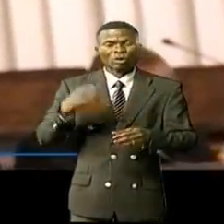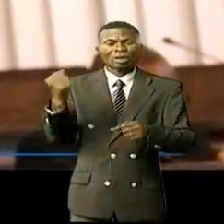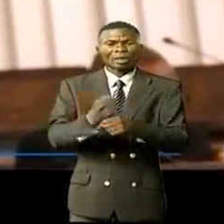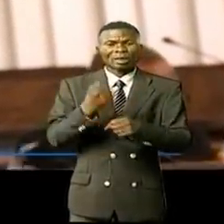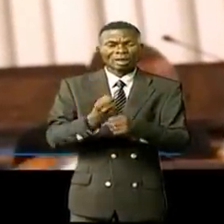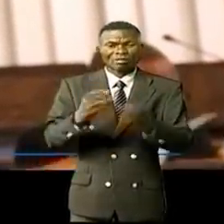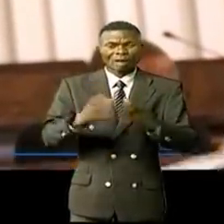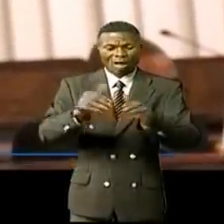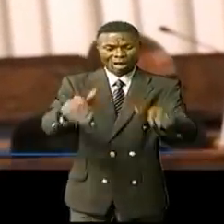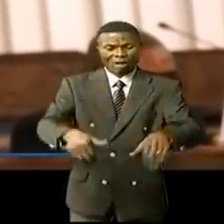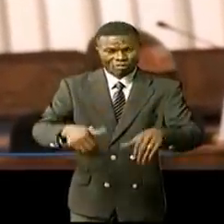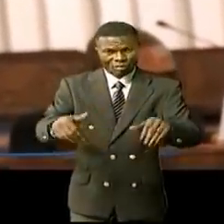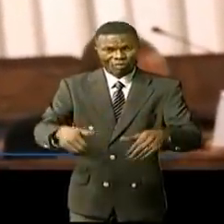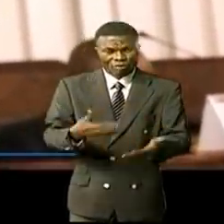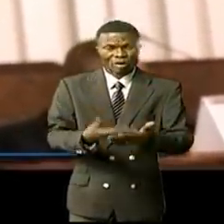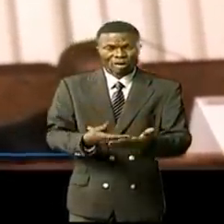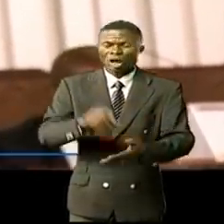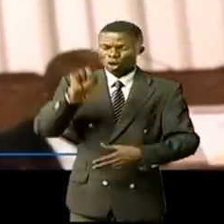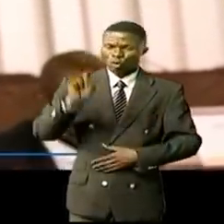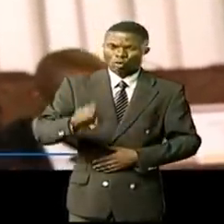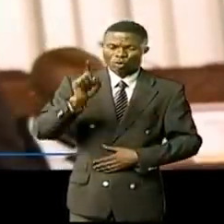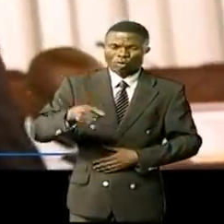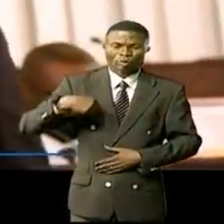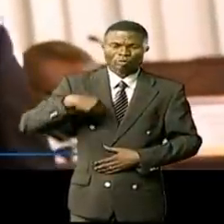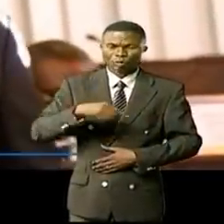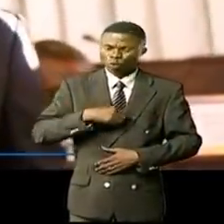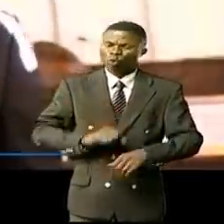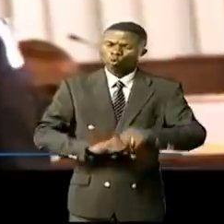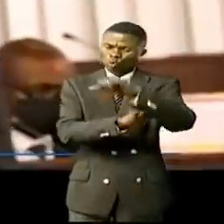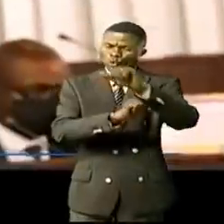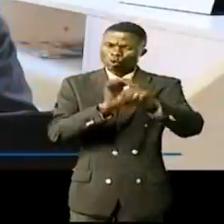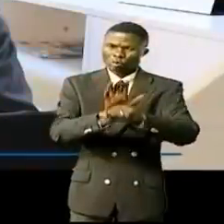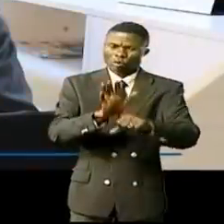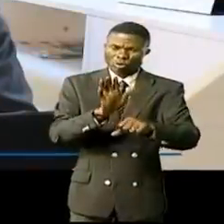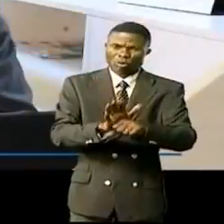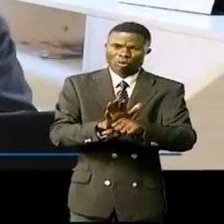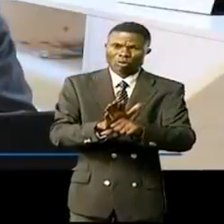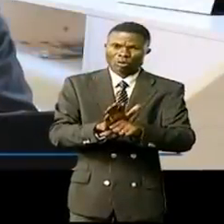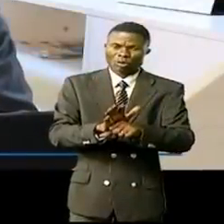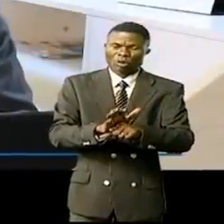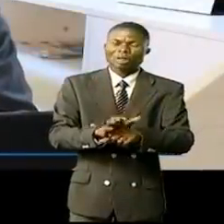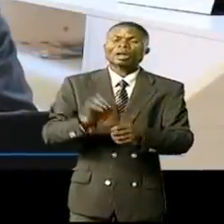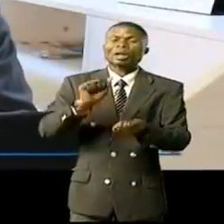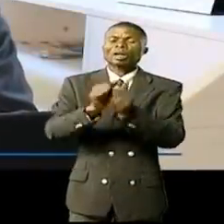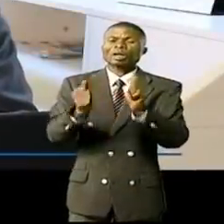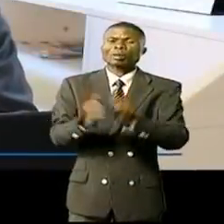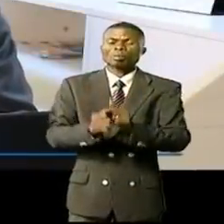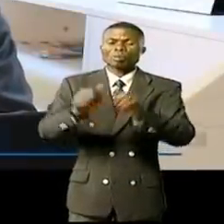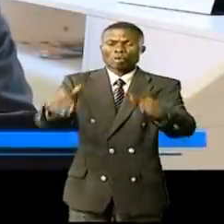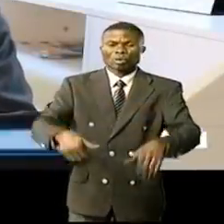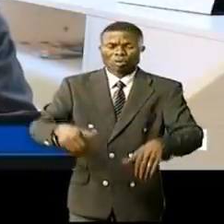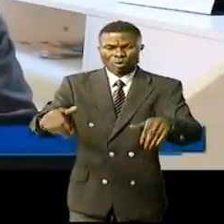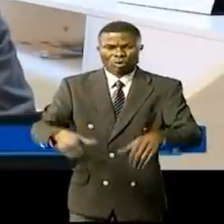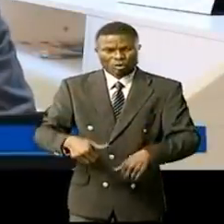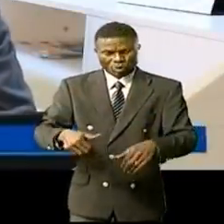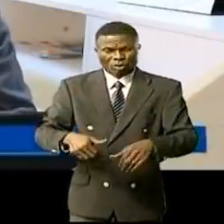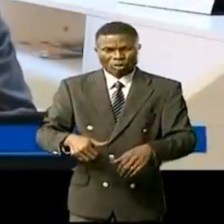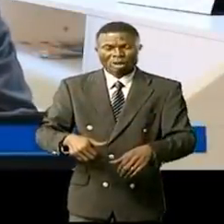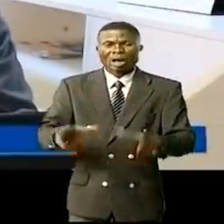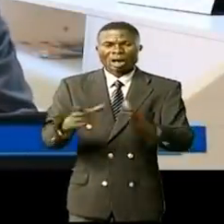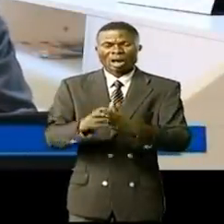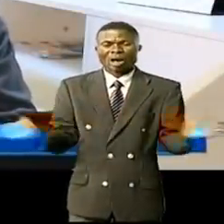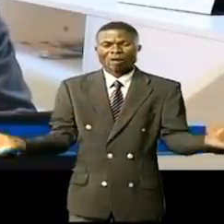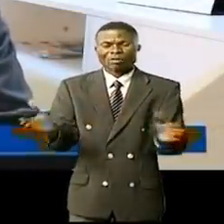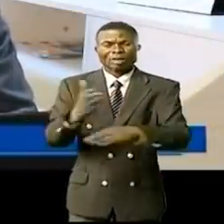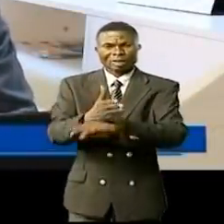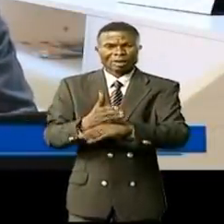il est impératif que nous nous appuyions sur les secteurs agro-pastoral pour que ce